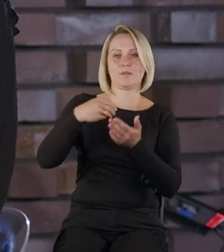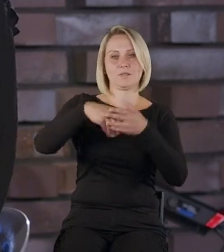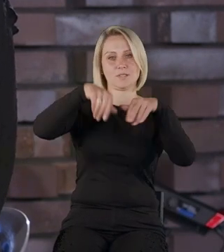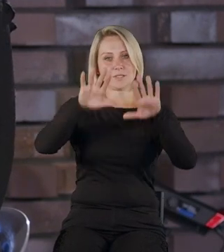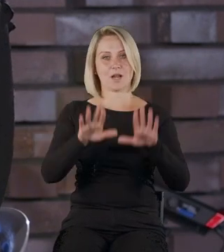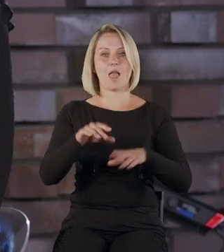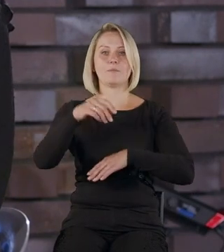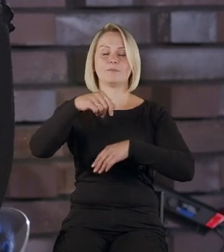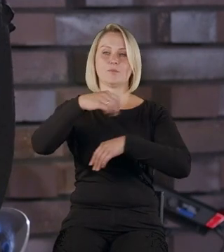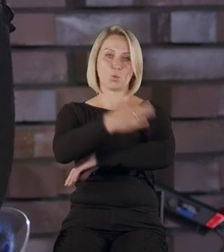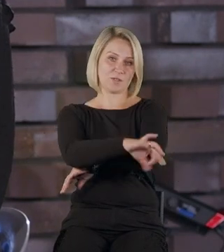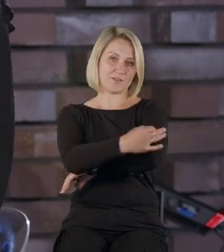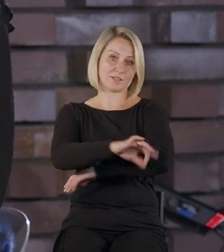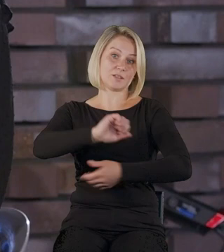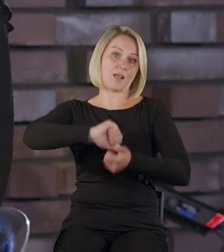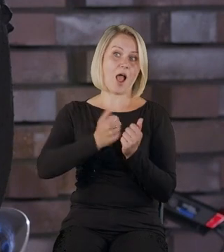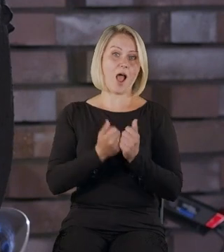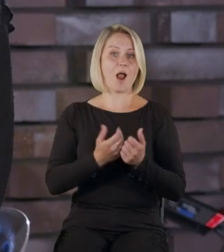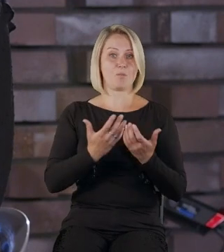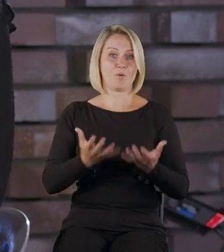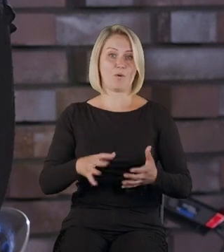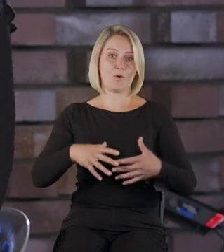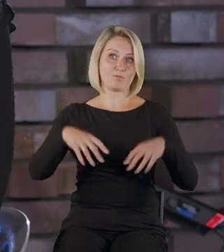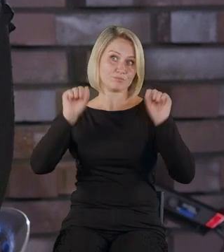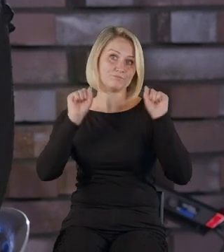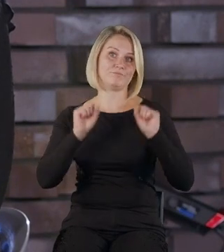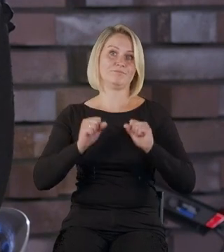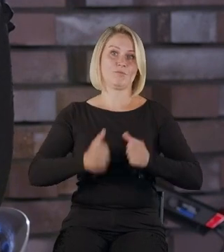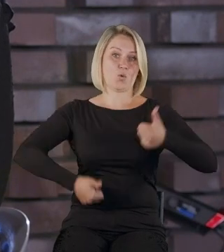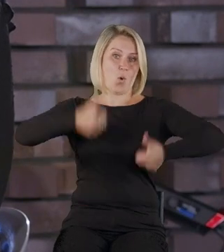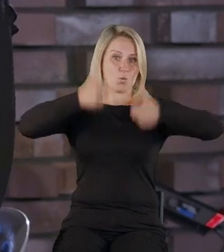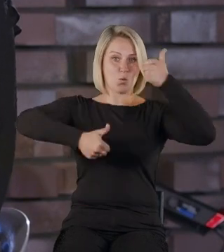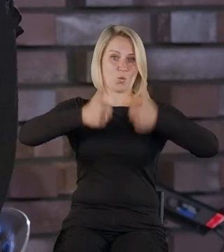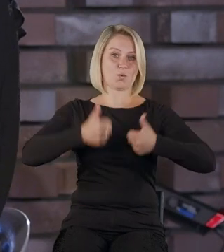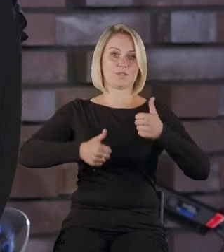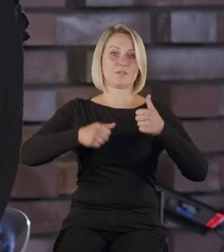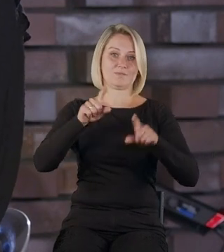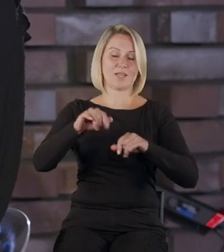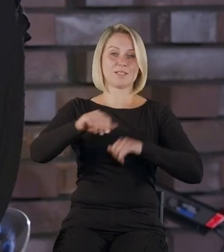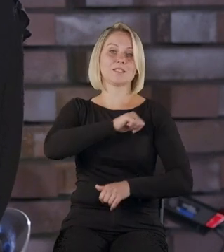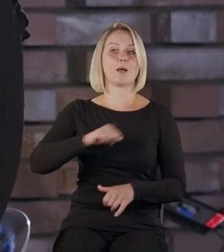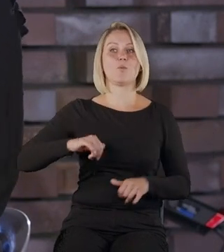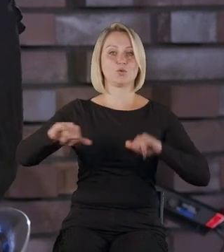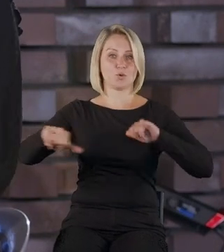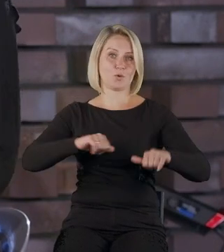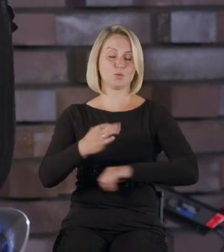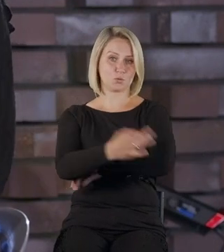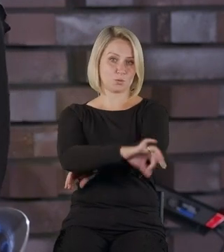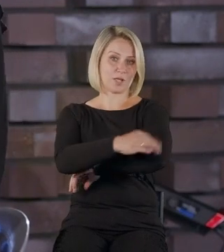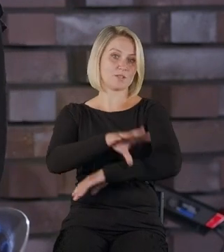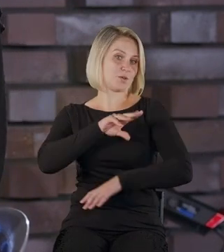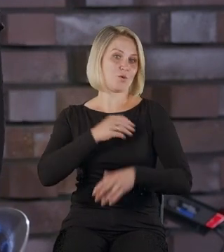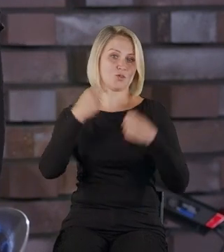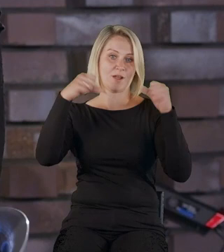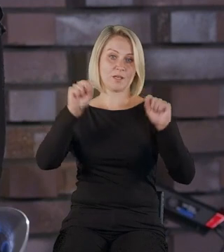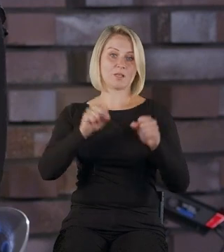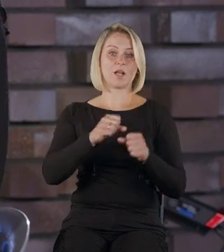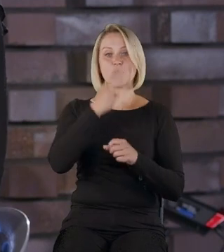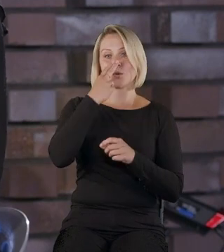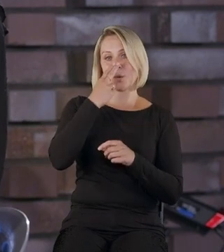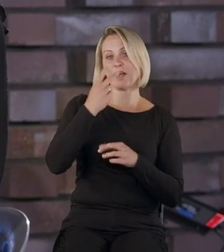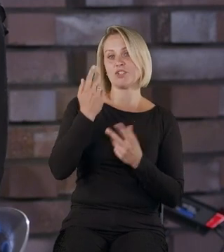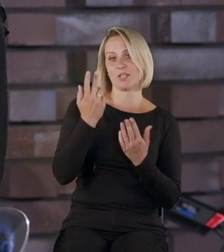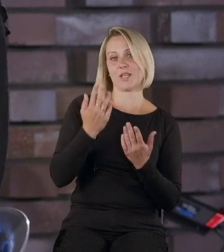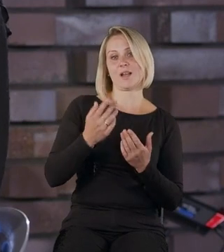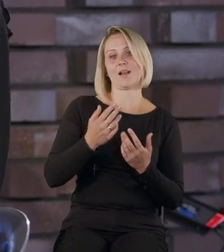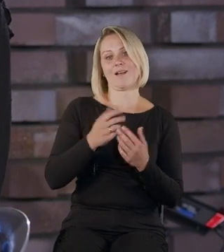Uniwersytetu Śląskiego bądź wygrać w rozmaitych konkursach organizowanych przez samorząd studencki. Na ladzie przed nami znajduje się kilka naszych